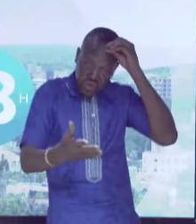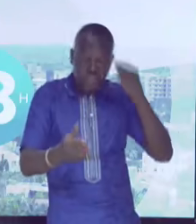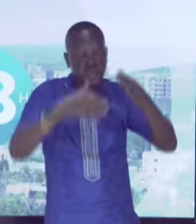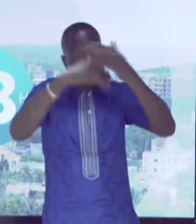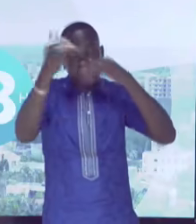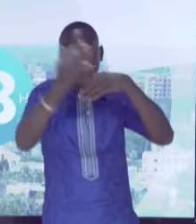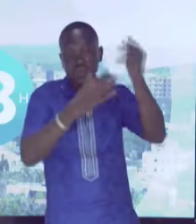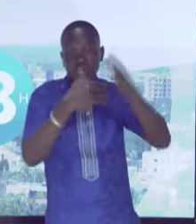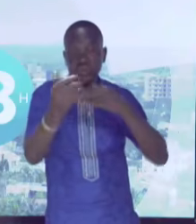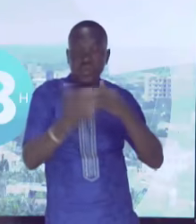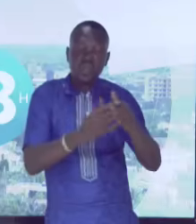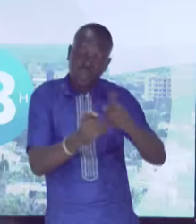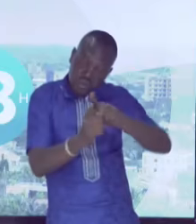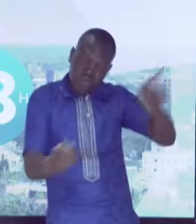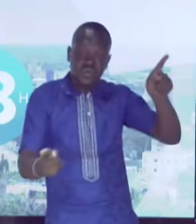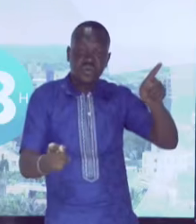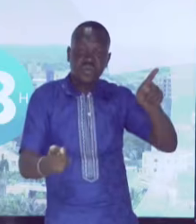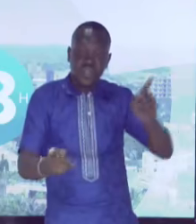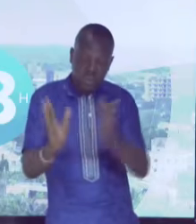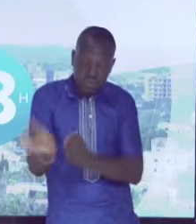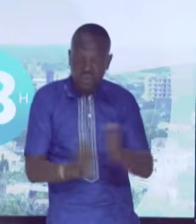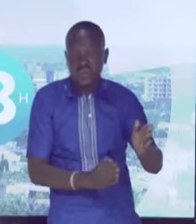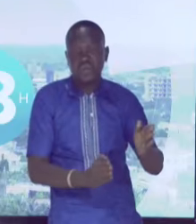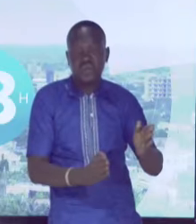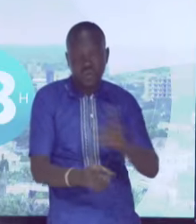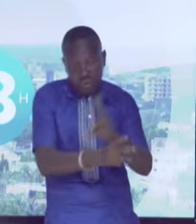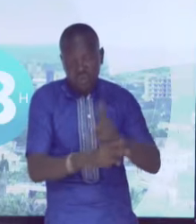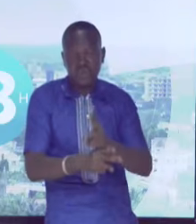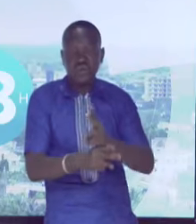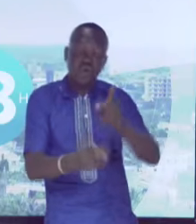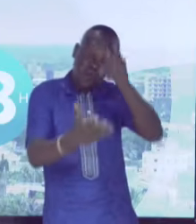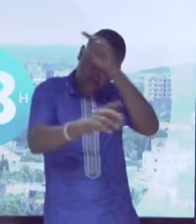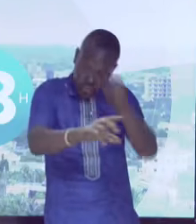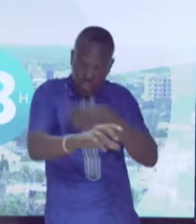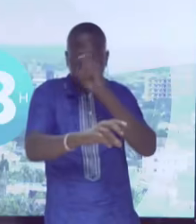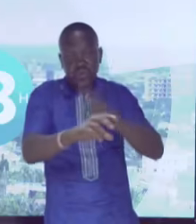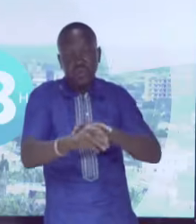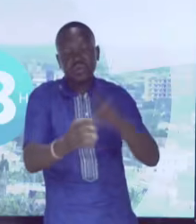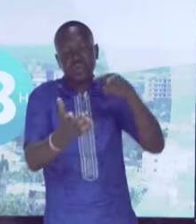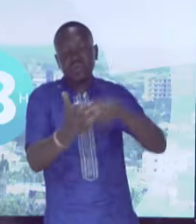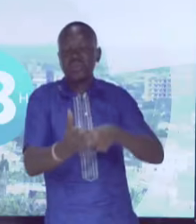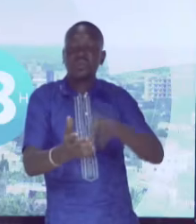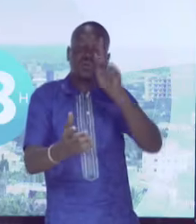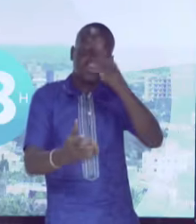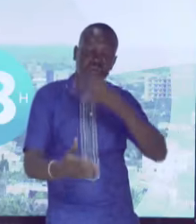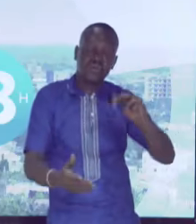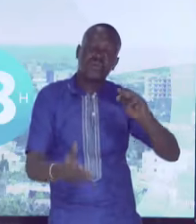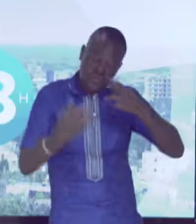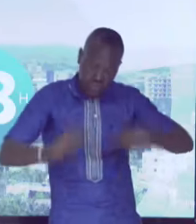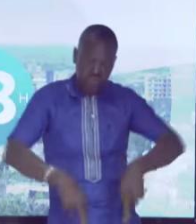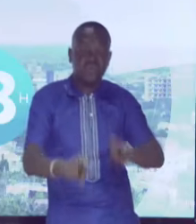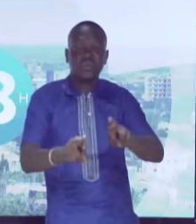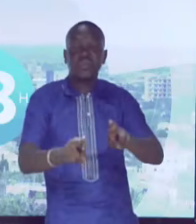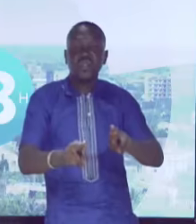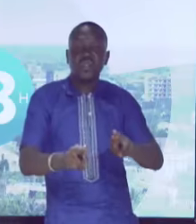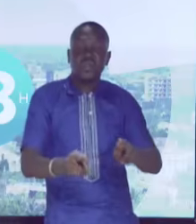construction, l'élargissement, la réhabilitation et l'entretien périodique de plus de 1000 km de route. Le pont de Naré, dynamité à